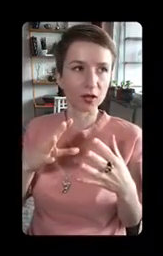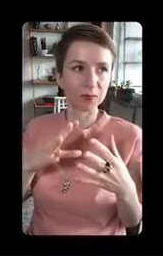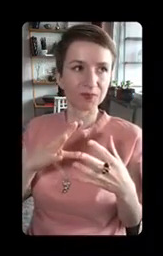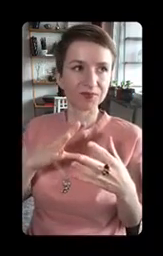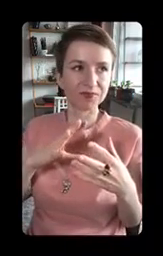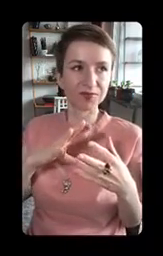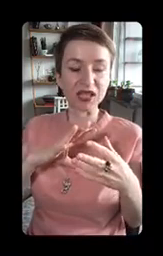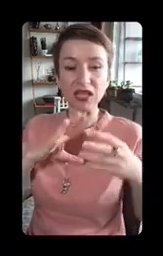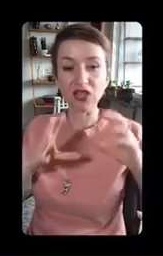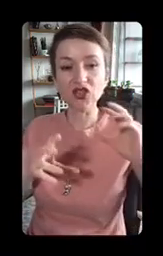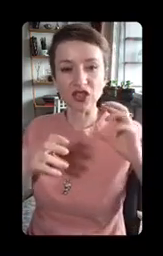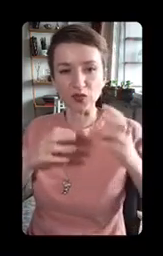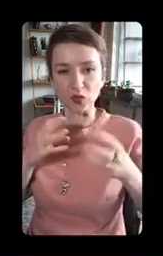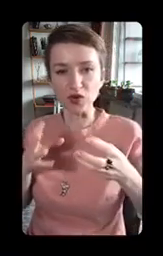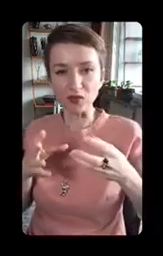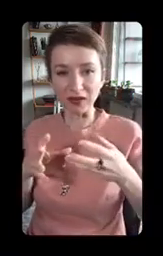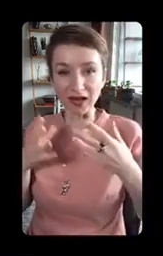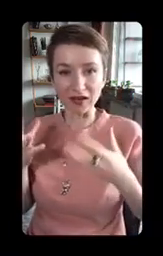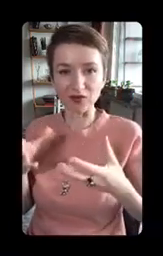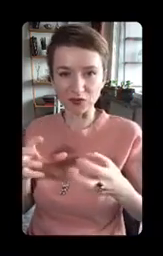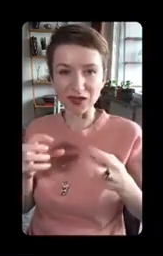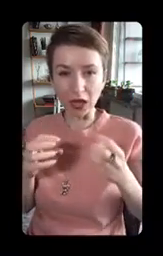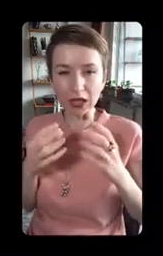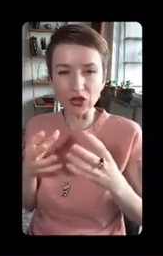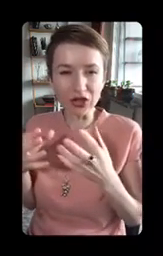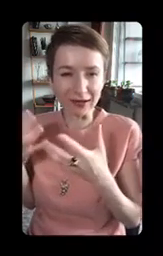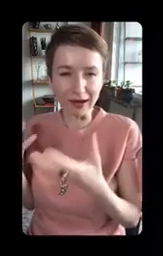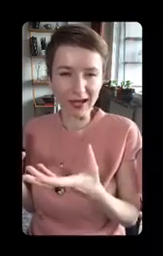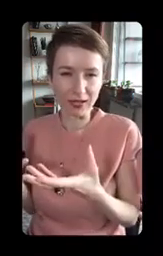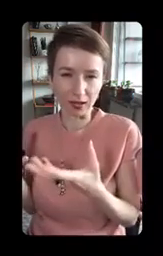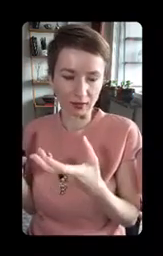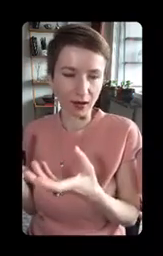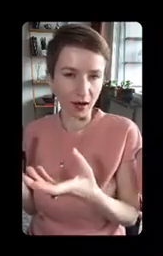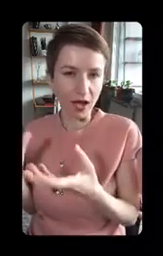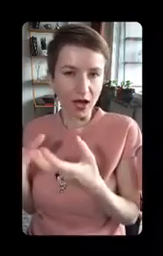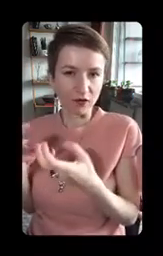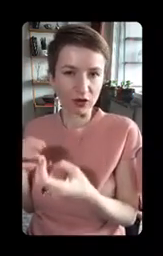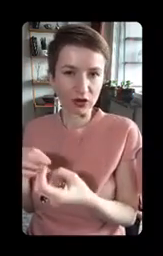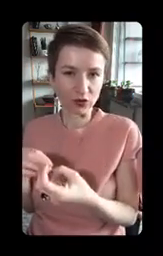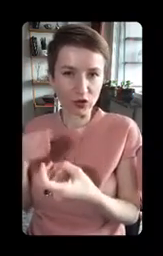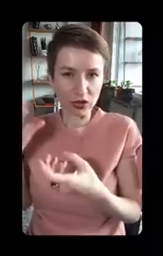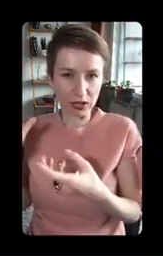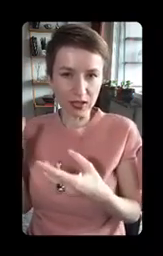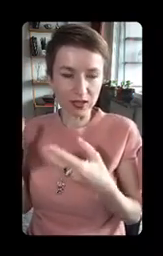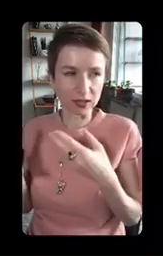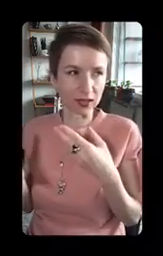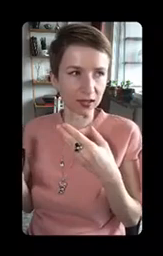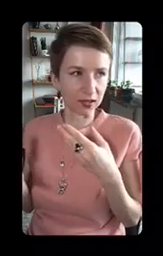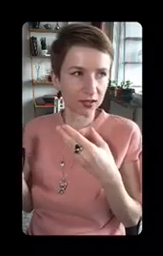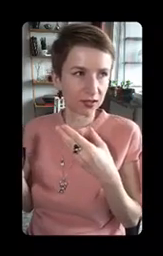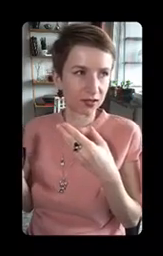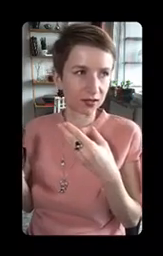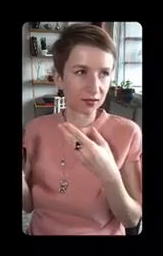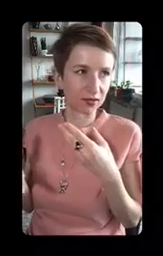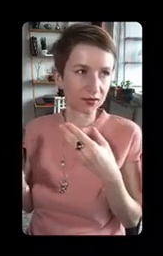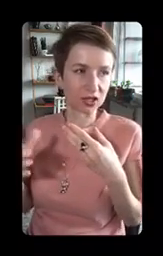такая вот психологический способ, психологическая реакция на вот этот вот стресс,